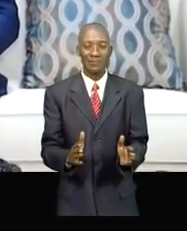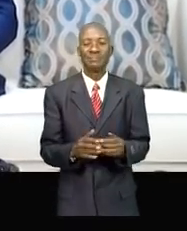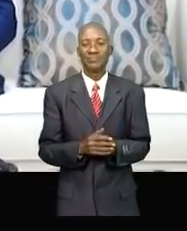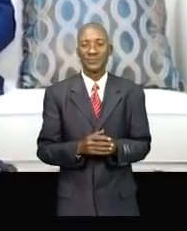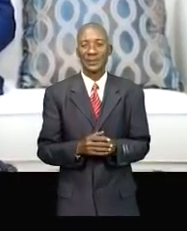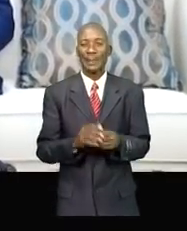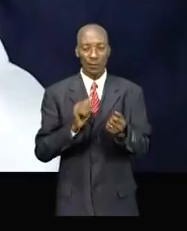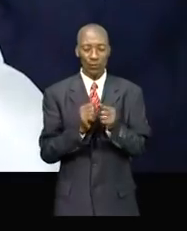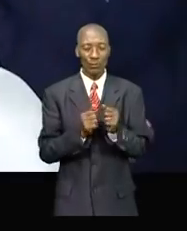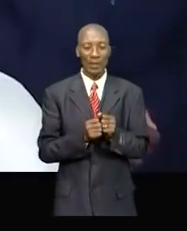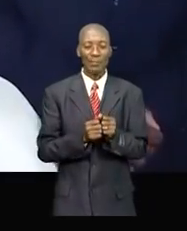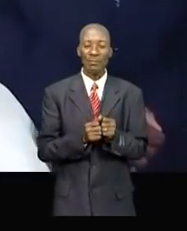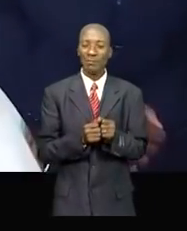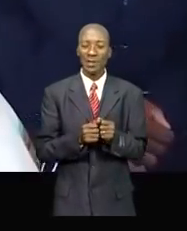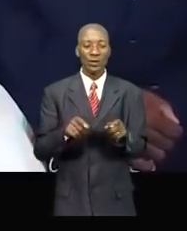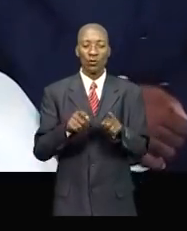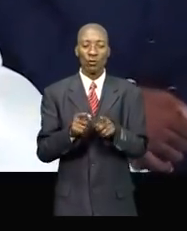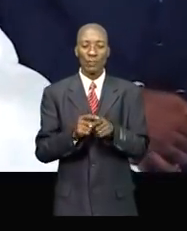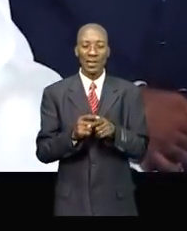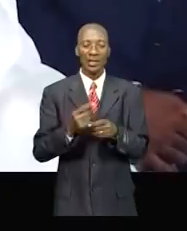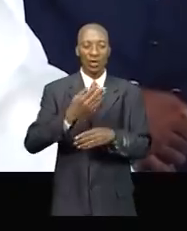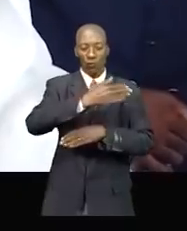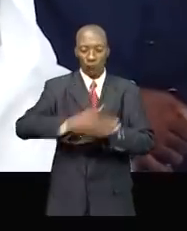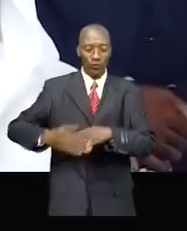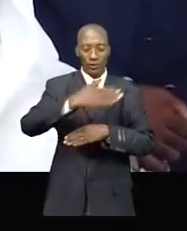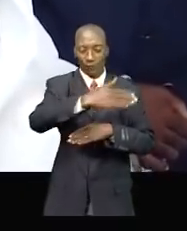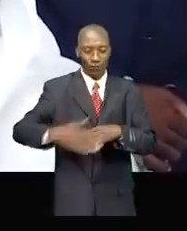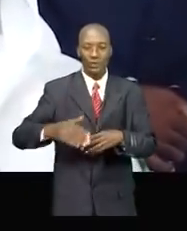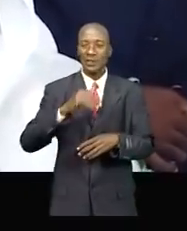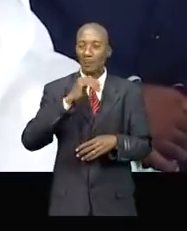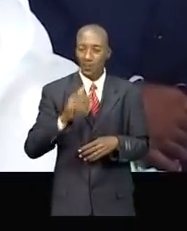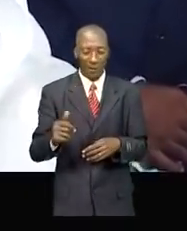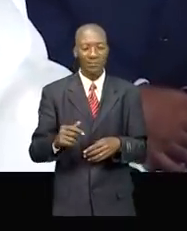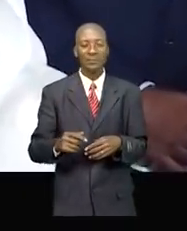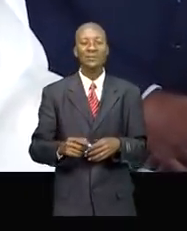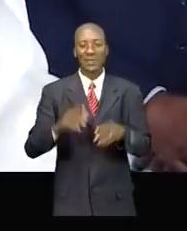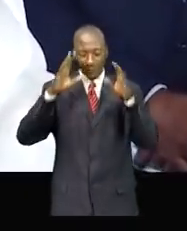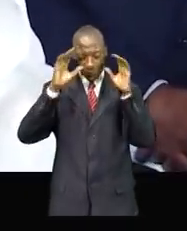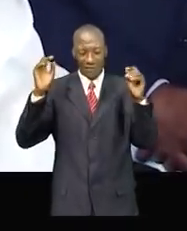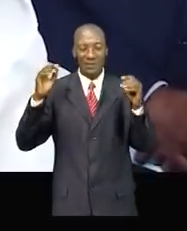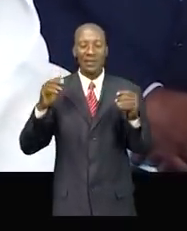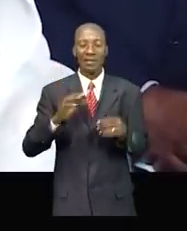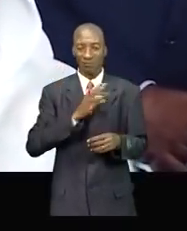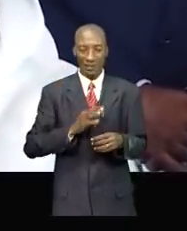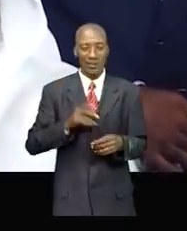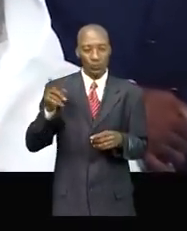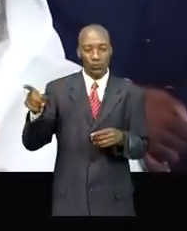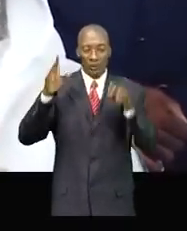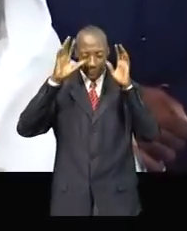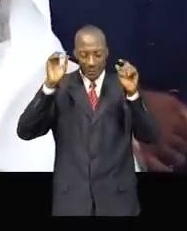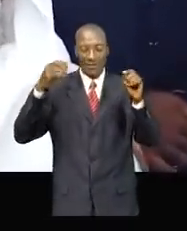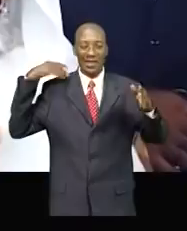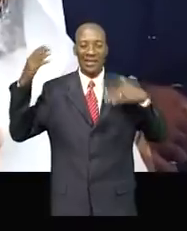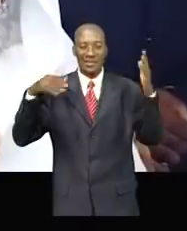transfrontalière. Donc cette question de rivière transfrontalière est régie par des lois internationales, par des